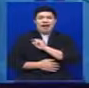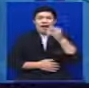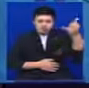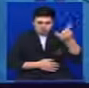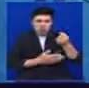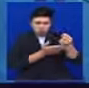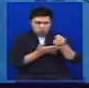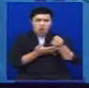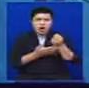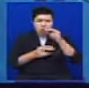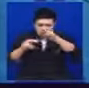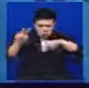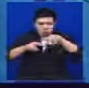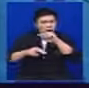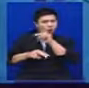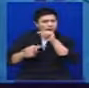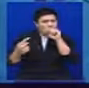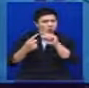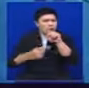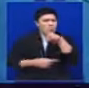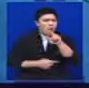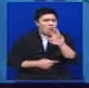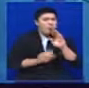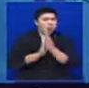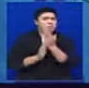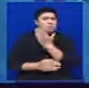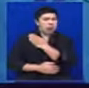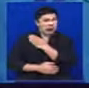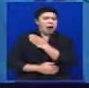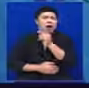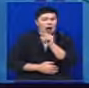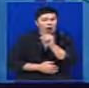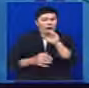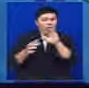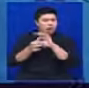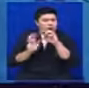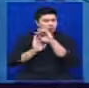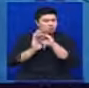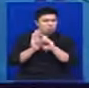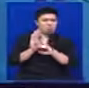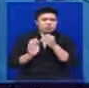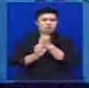ดูนะครับในเรื่องของพรบ.สงฆ์ในเรื่องของวิธีขั้นตอนการปฏิบัติ